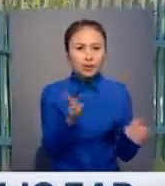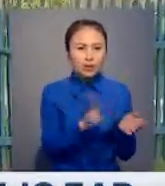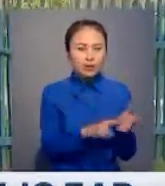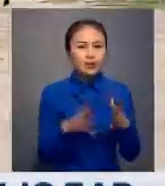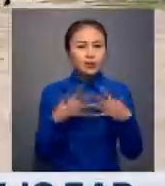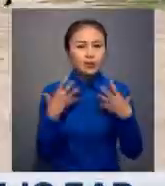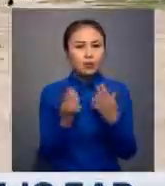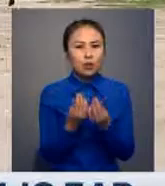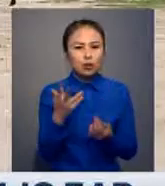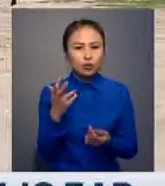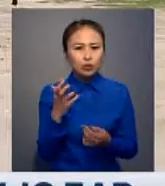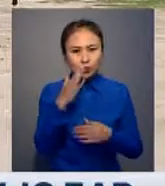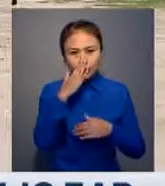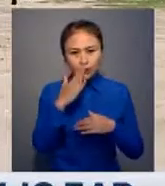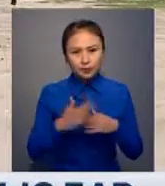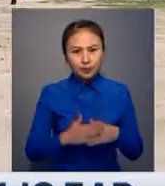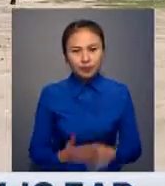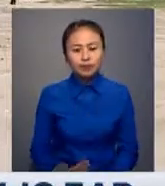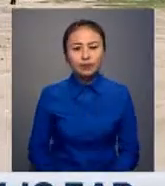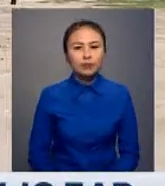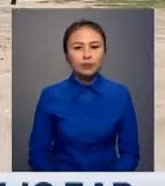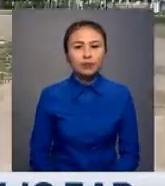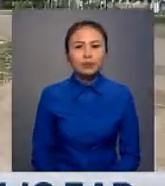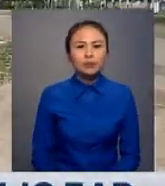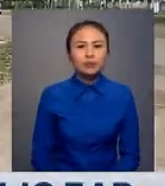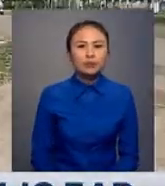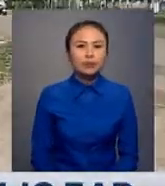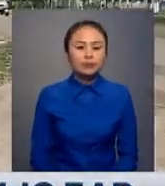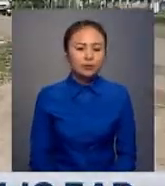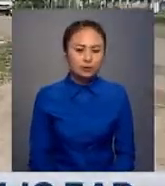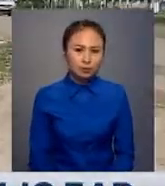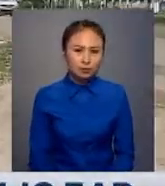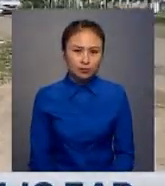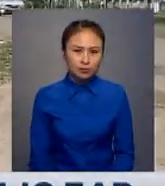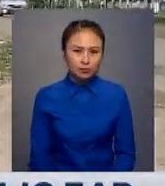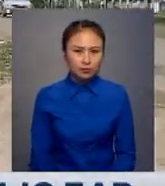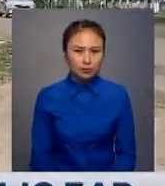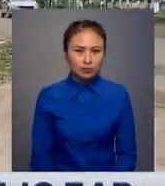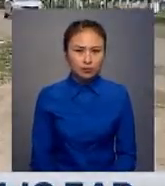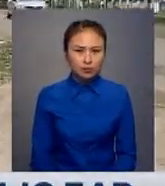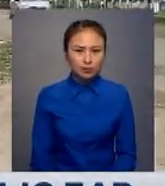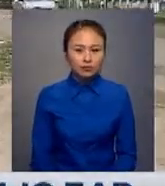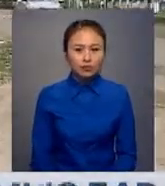аударуға тиіс. Мағауия Қалиев, Ермек Мұхамедияров, Қостанай облысы, Хабар 24.